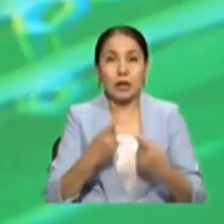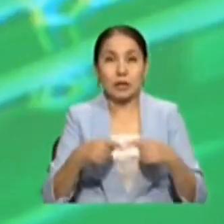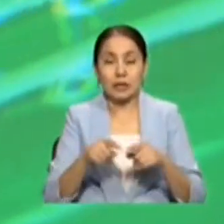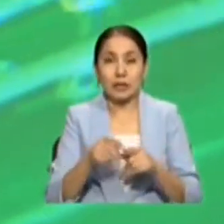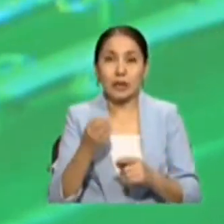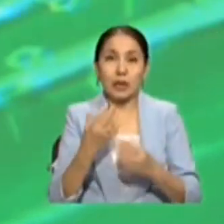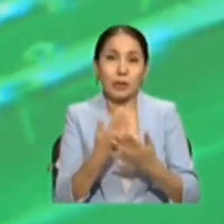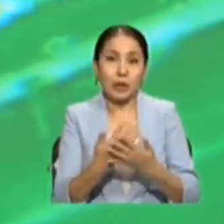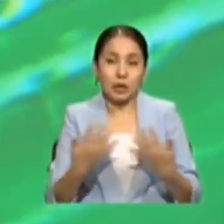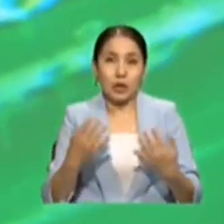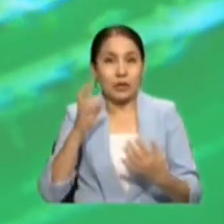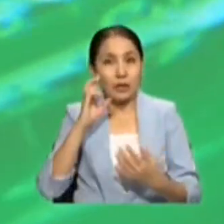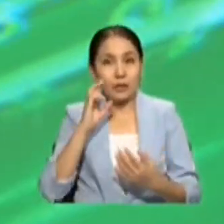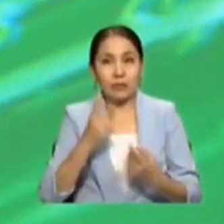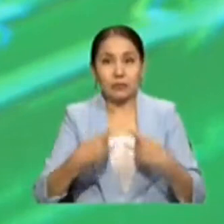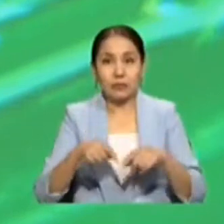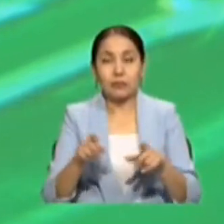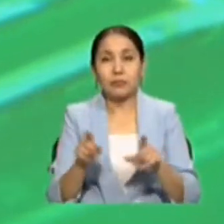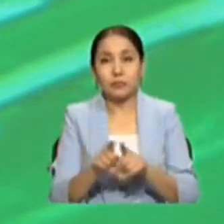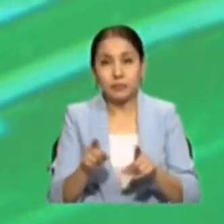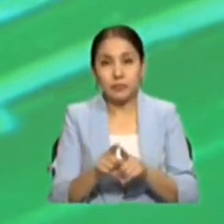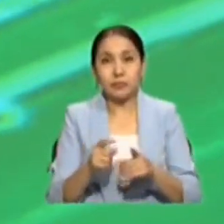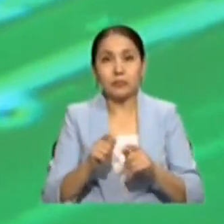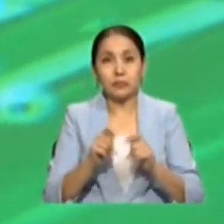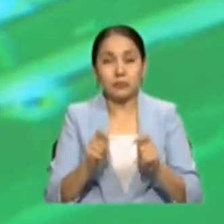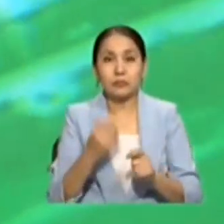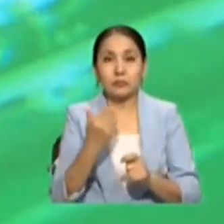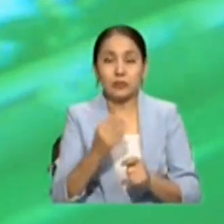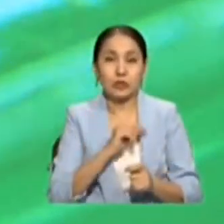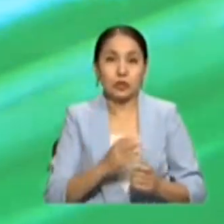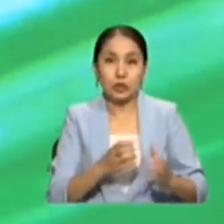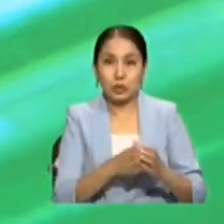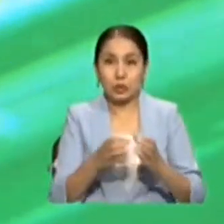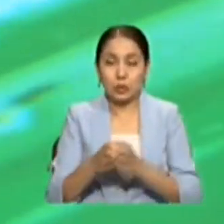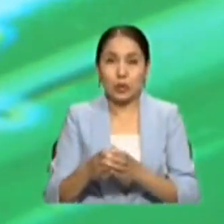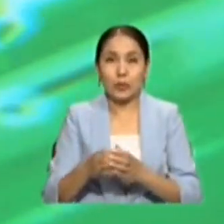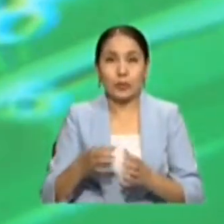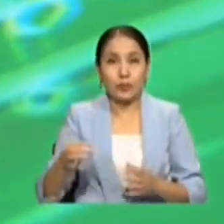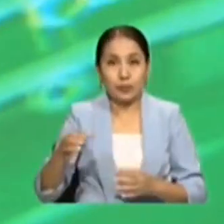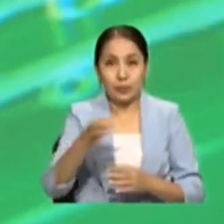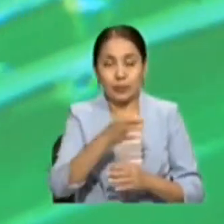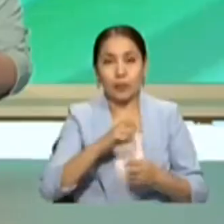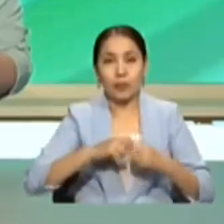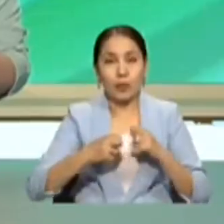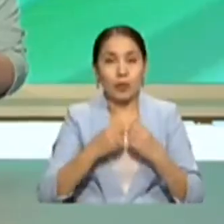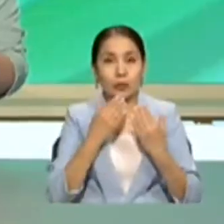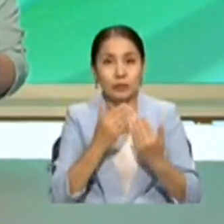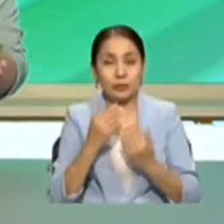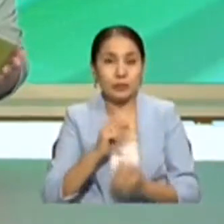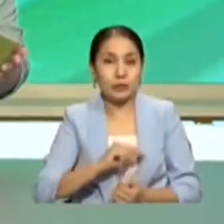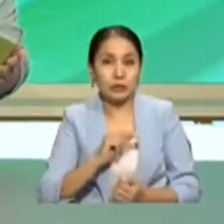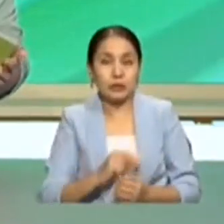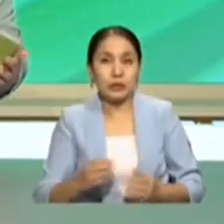va yana bir qator davlat tashkilotlari hamkorligida tashkil qilingan ishchi guruh yurtimiz bo'ylab yoshlar muammosini o'rganyapti. Ishchi